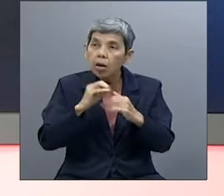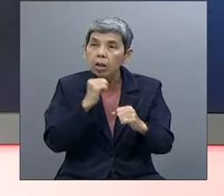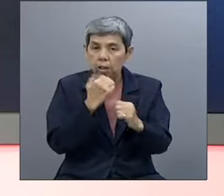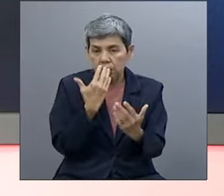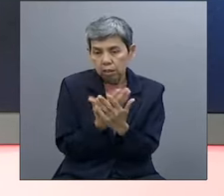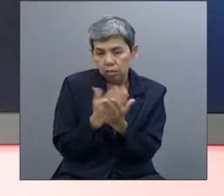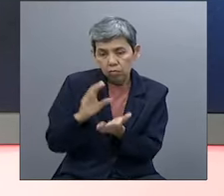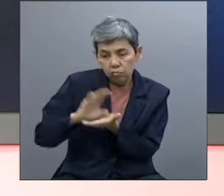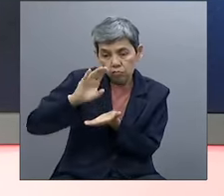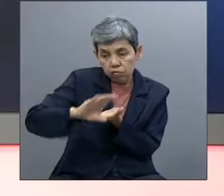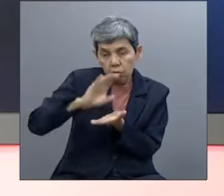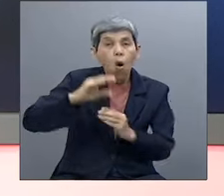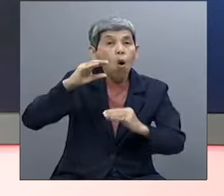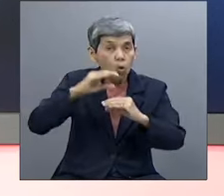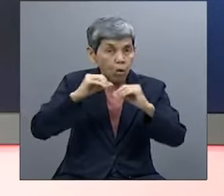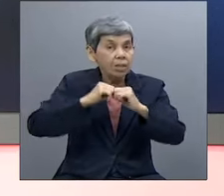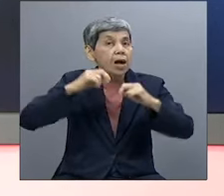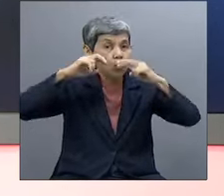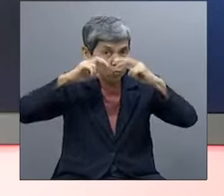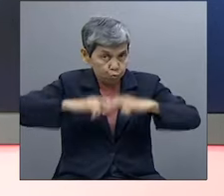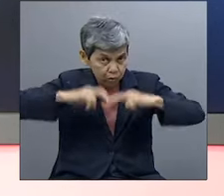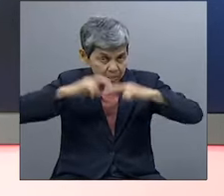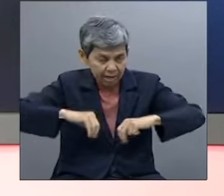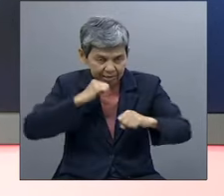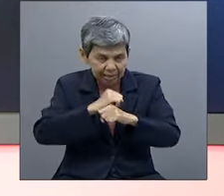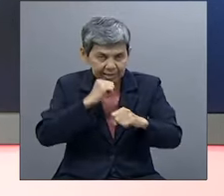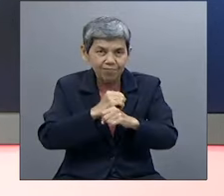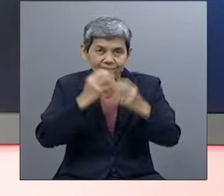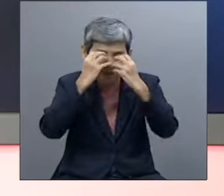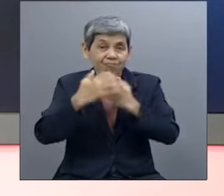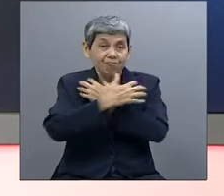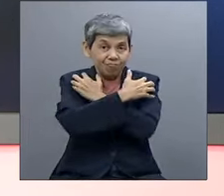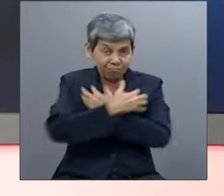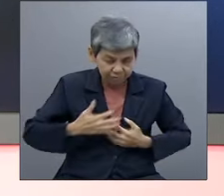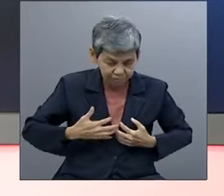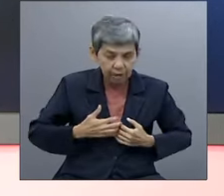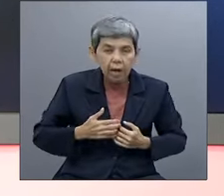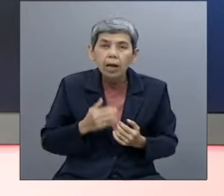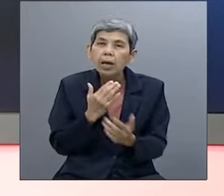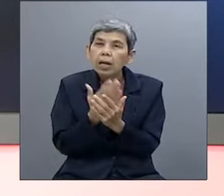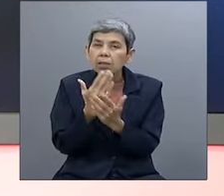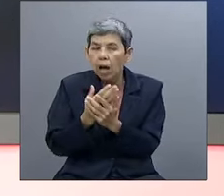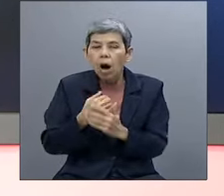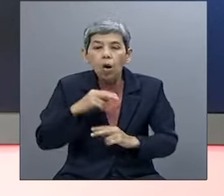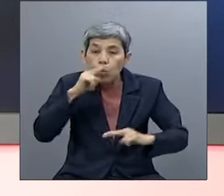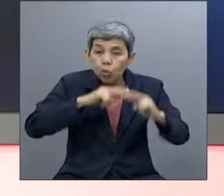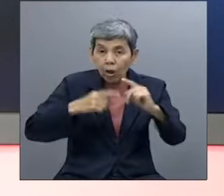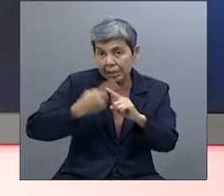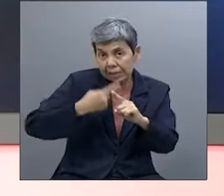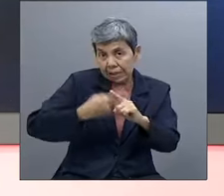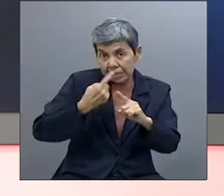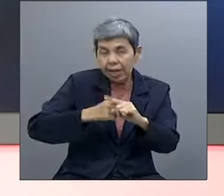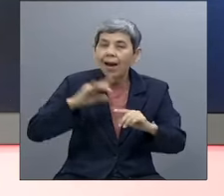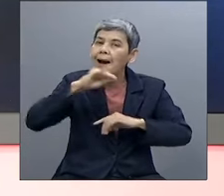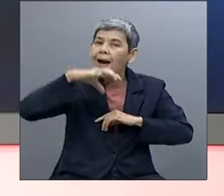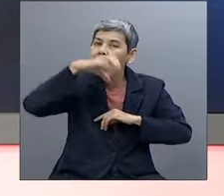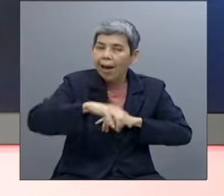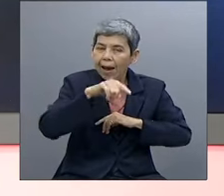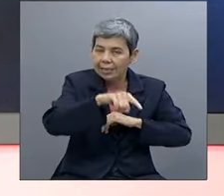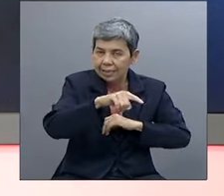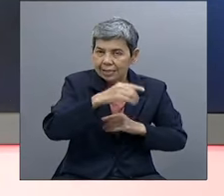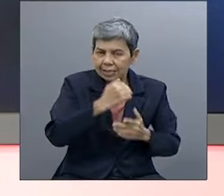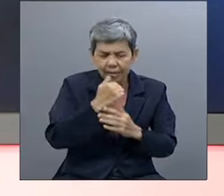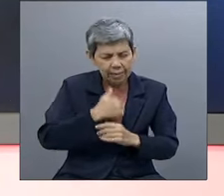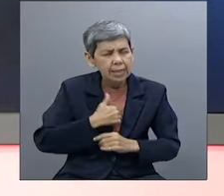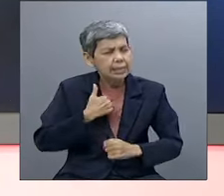ทุนสนับสนุนโครงการวิจัยและอนุรักษ์แพนด้าในจีนผ่านการเก็บค่าธรรมเนียมการเช่าแพนด้าจากสวนสัตว์ต่างชาติทำ